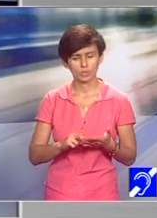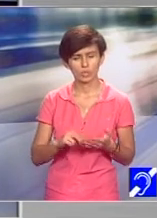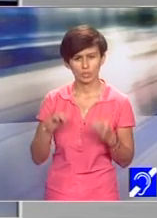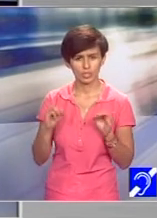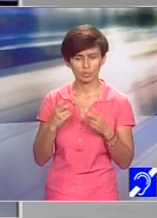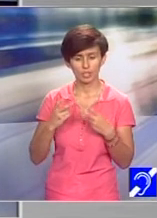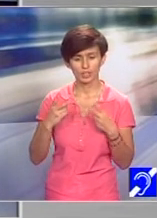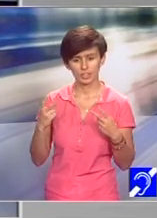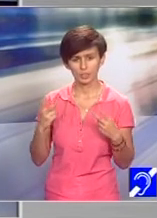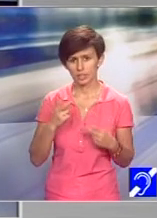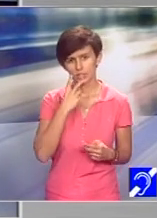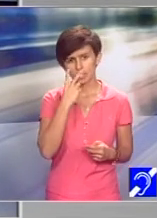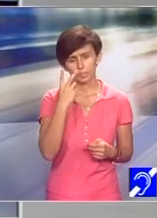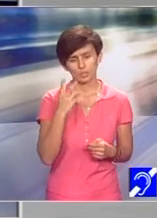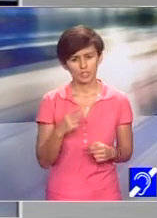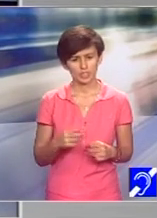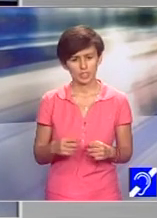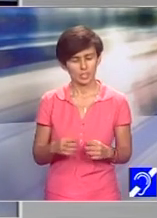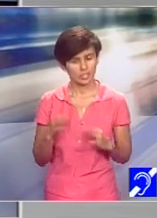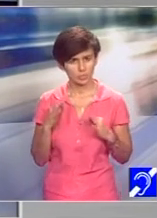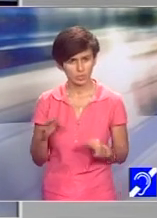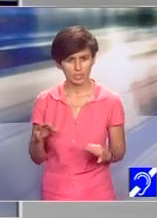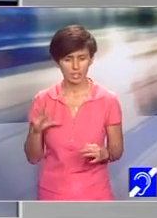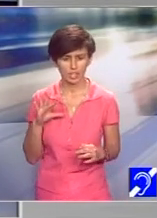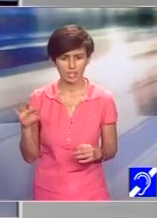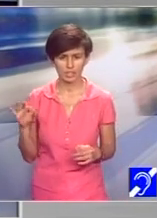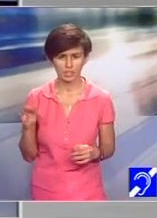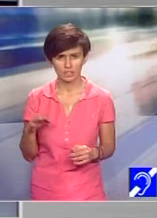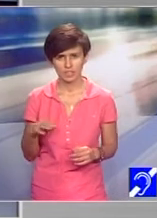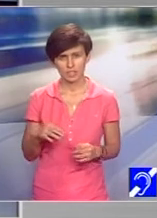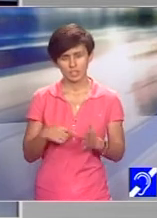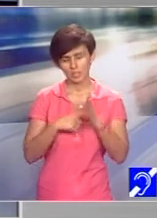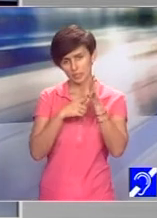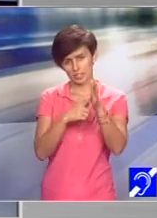evenimente, de a vedea modele de alt fel de lansări de carte